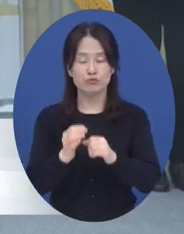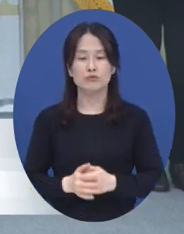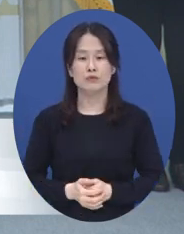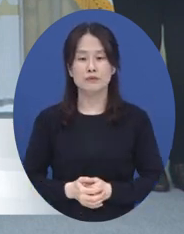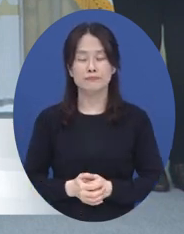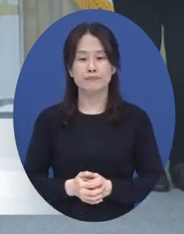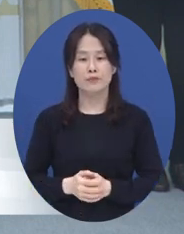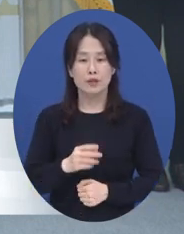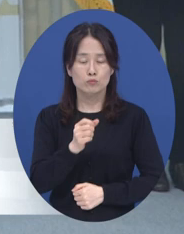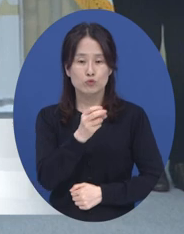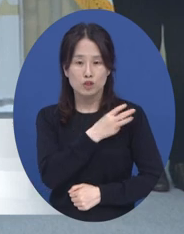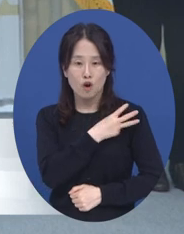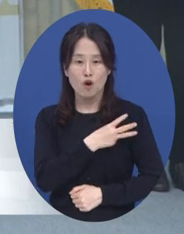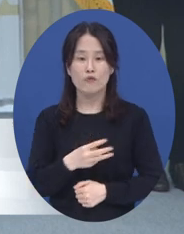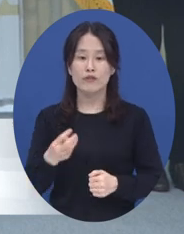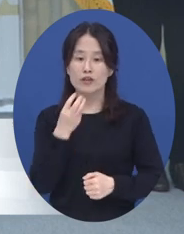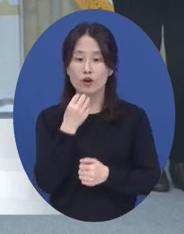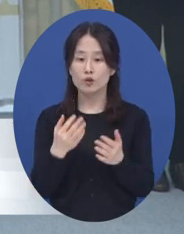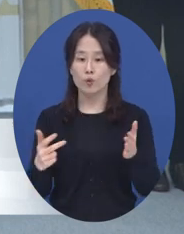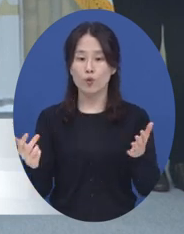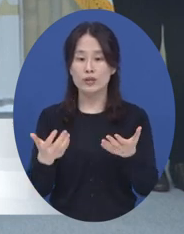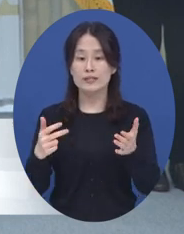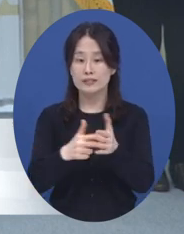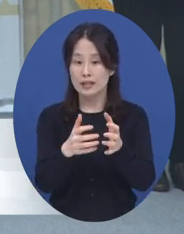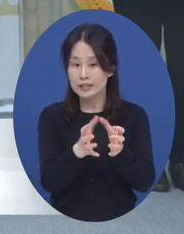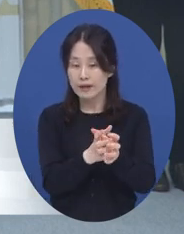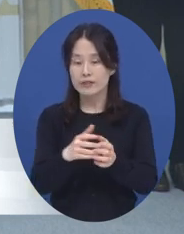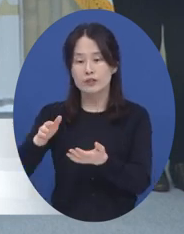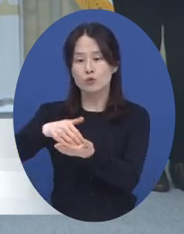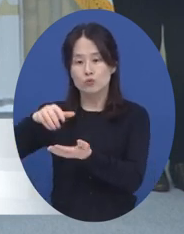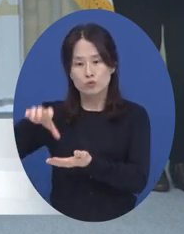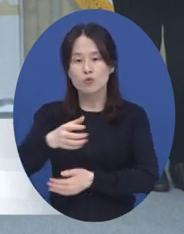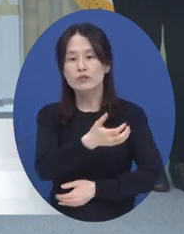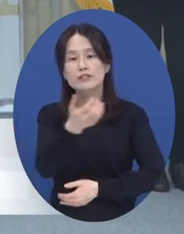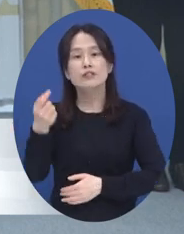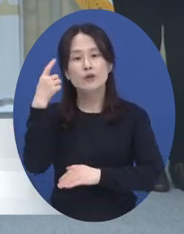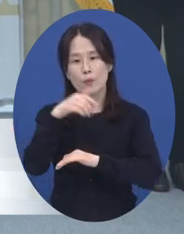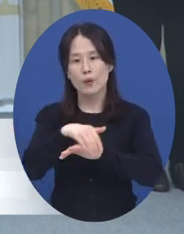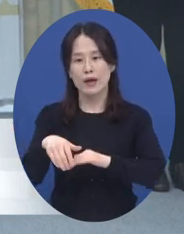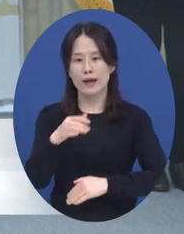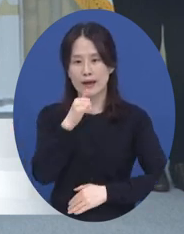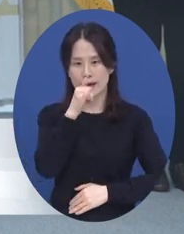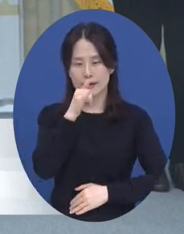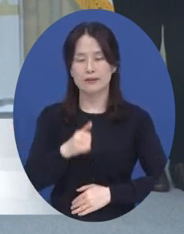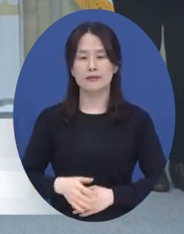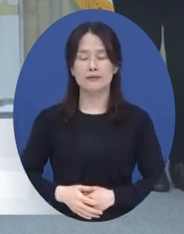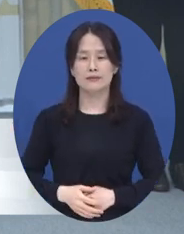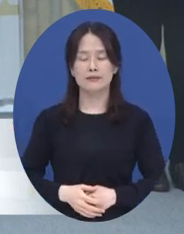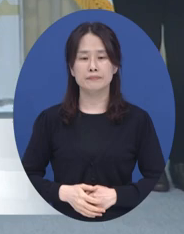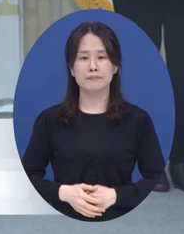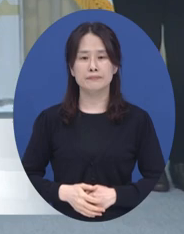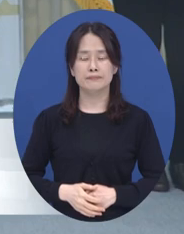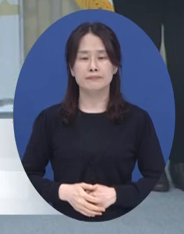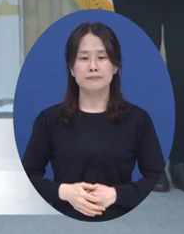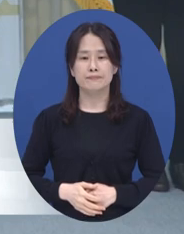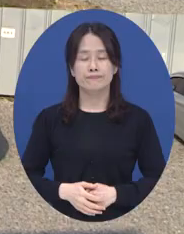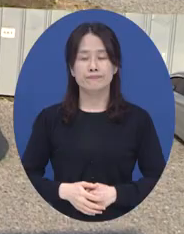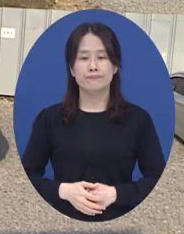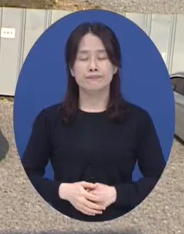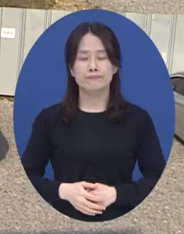그 일환으로 부천에 있는 경기도 일자리 재단이 동두천으로 이전합니다. 경기지TV 김태희 기자의 보도입니다.